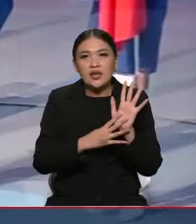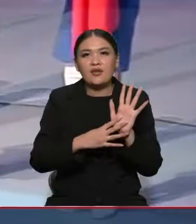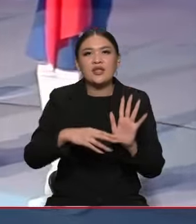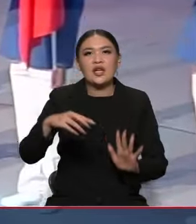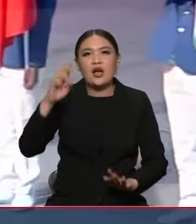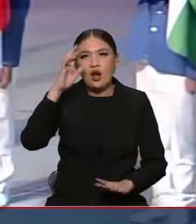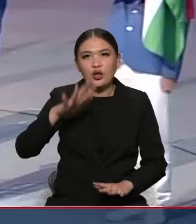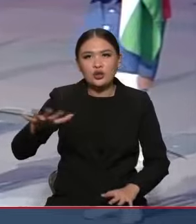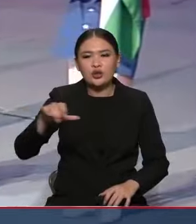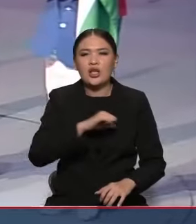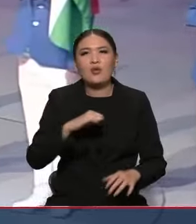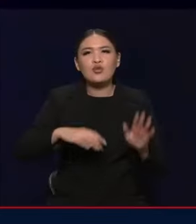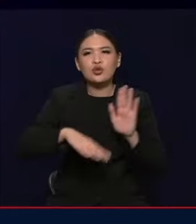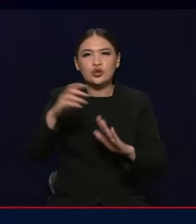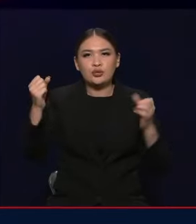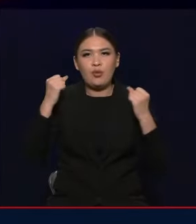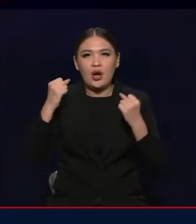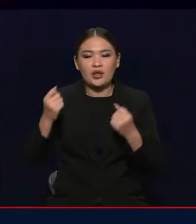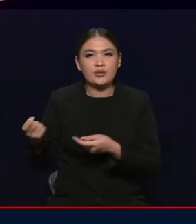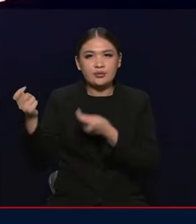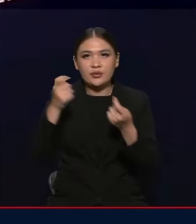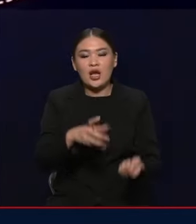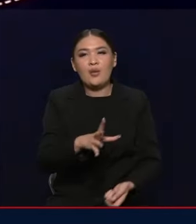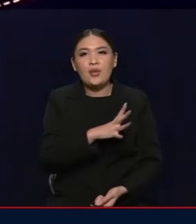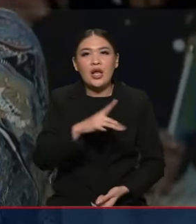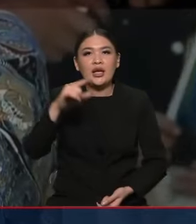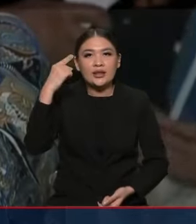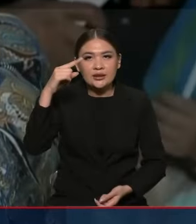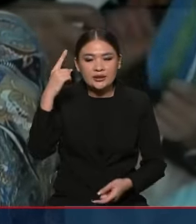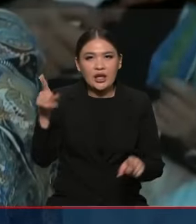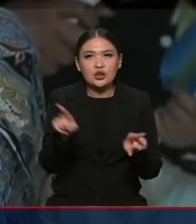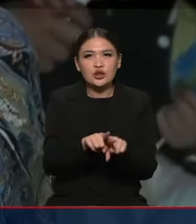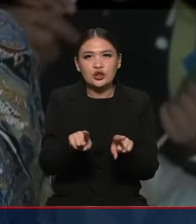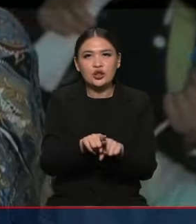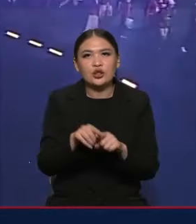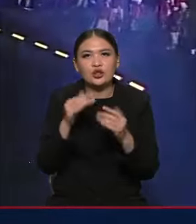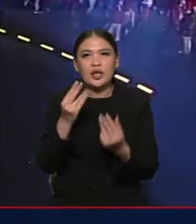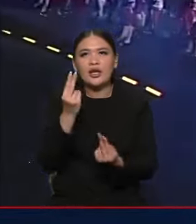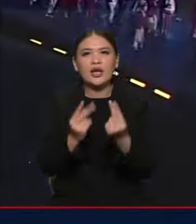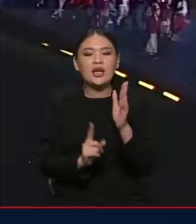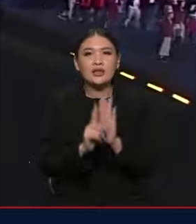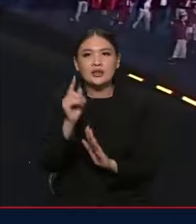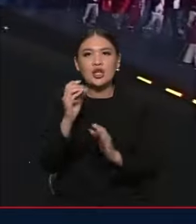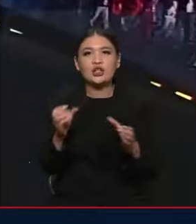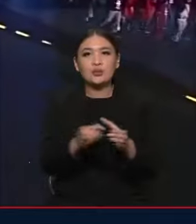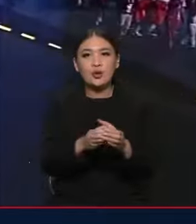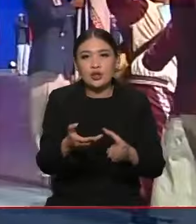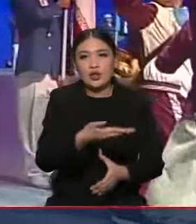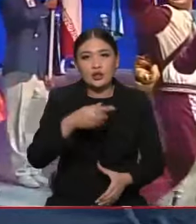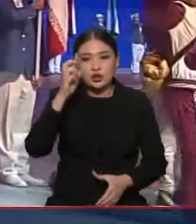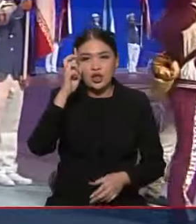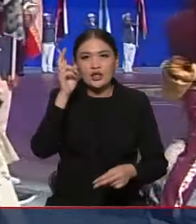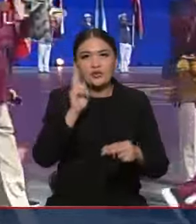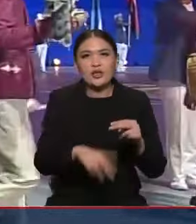лучших спортсменов. Парад делегации открыли представители Кыргызстана, страны-основательницы игр. Сборная нашей страны